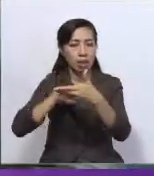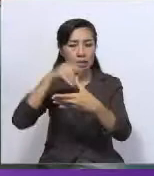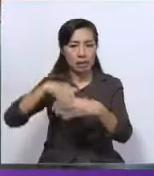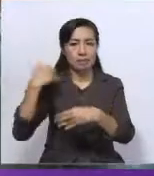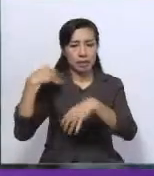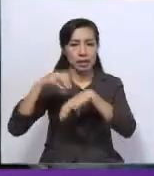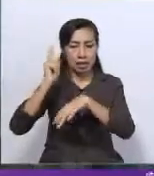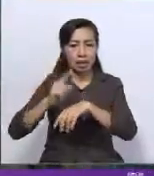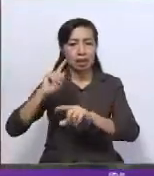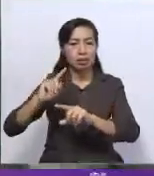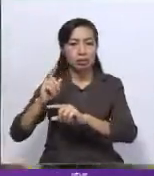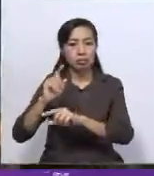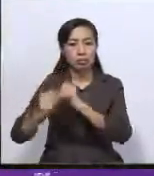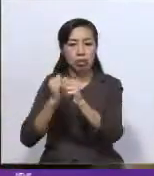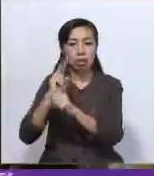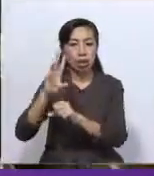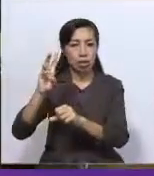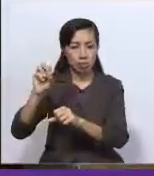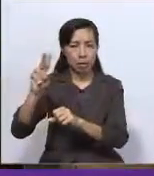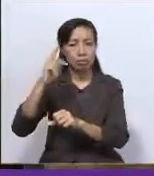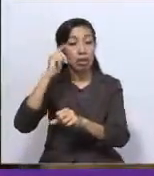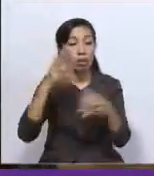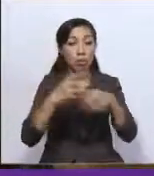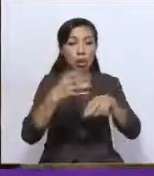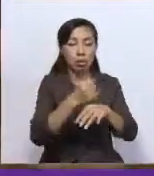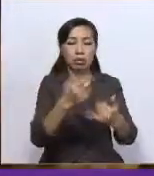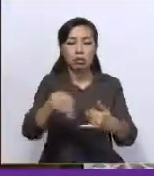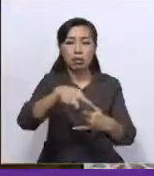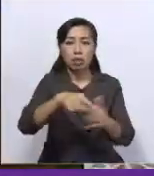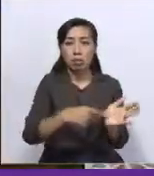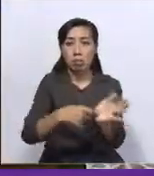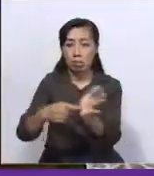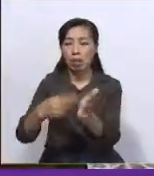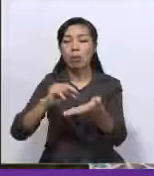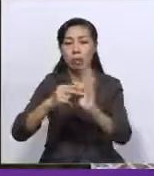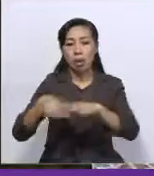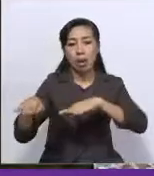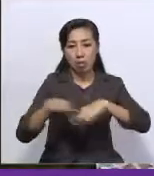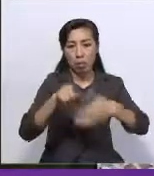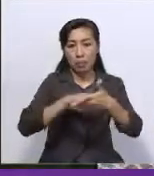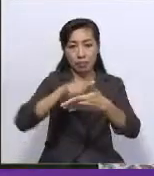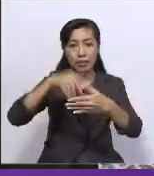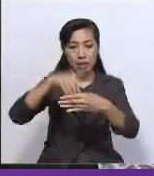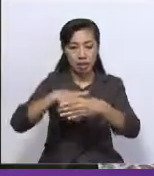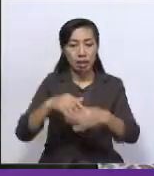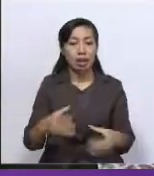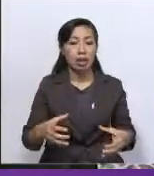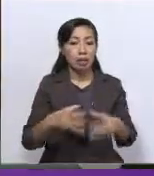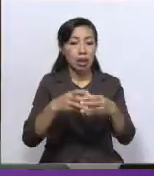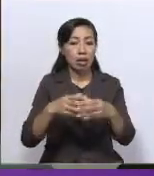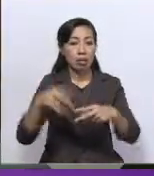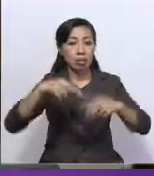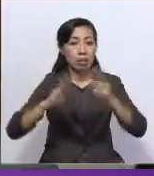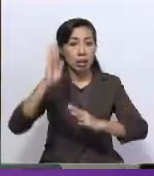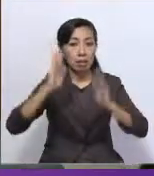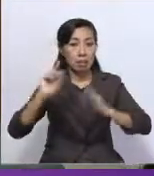คะก็แสดงให้เห็นว่าพร้อมเข้าสู่การเลือกตั้งค่ะด้านนายสุรทินพิจารณ์หัวหน้าพรรคประชาธิปไตยใหม่เรียกร้องให้รั